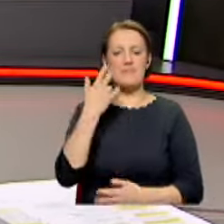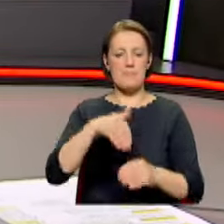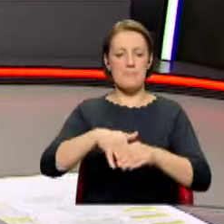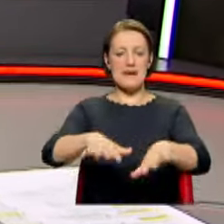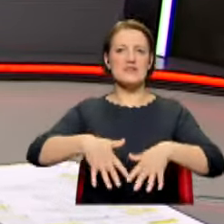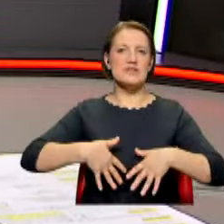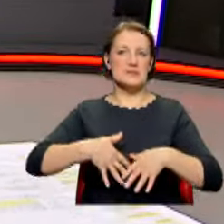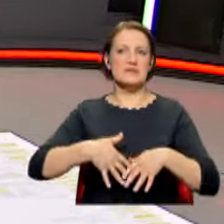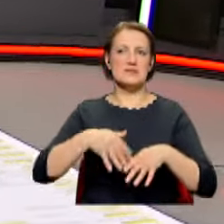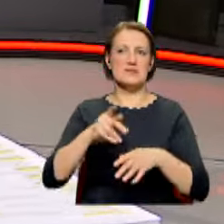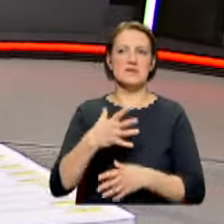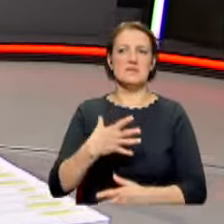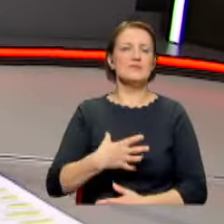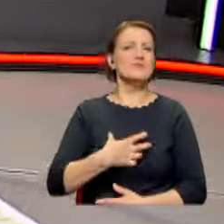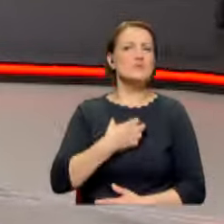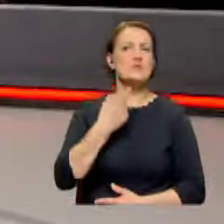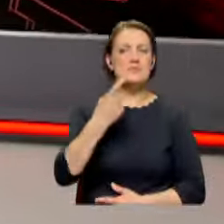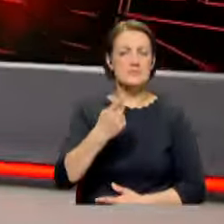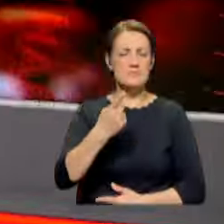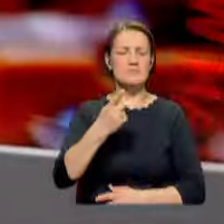mecliste yaz tartışması.